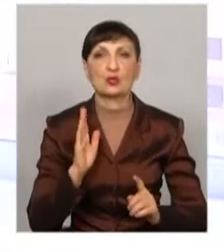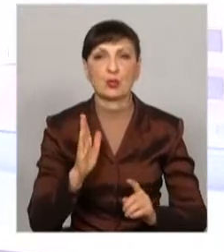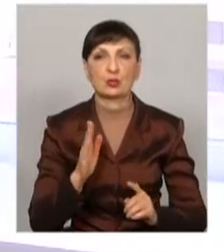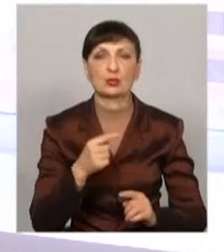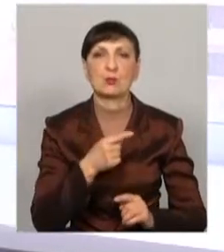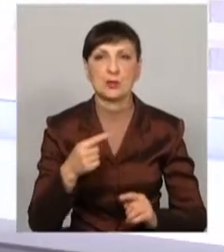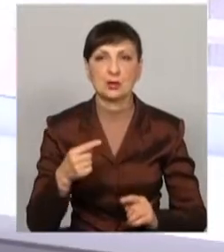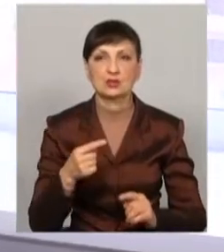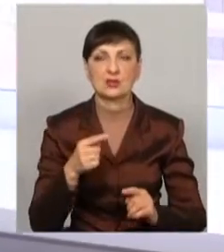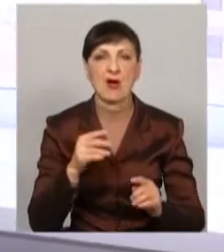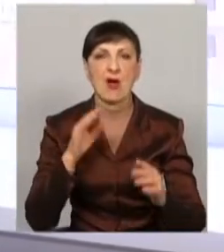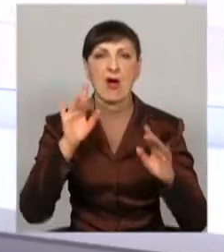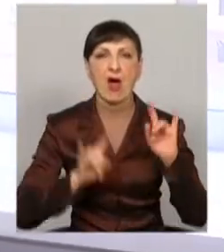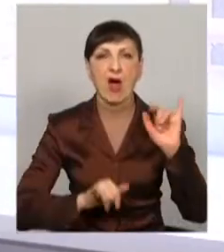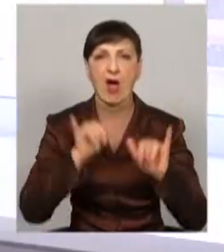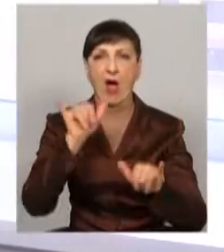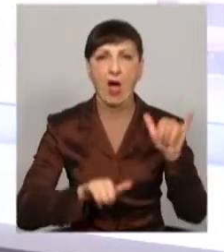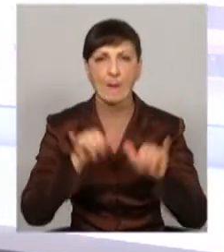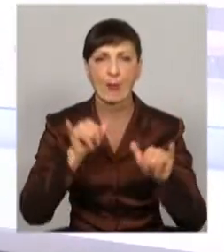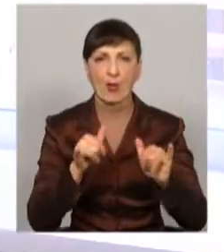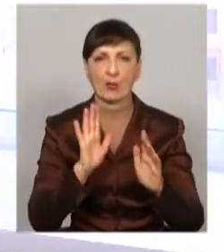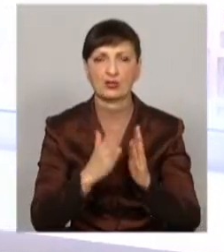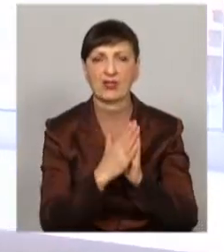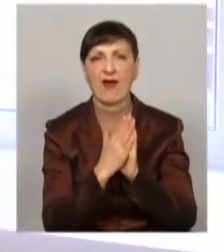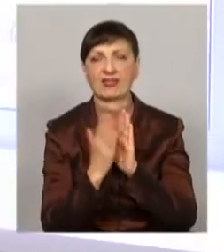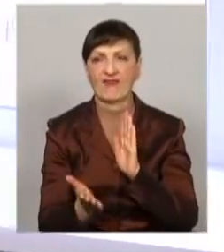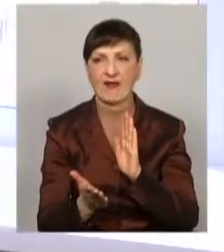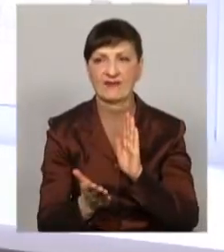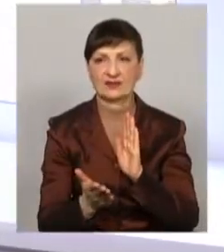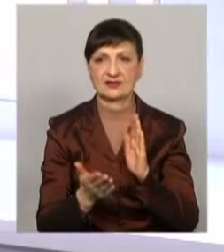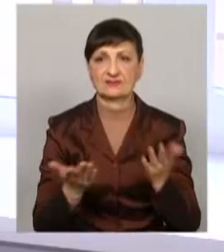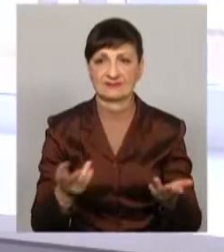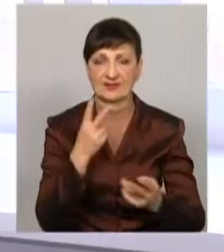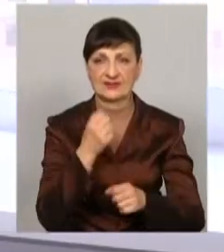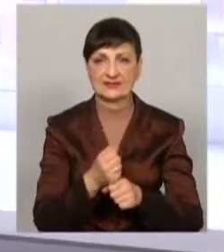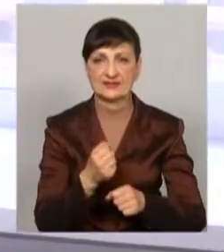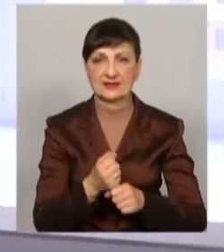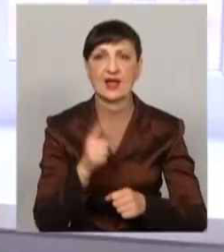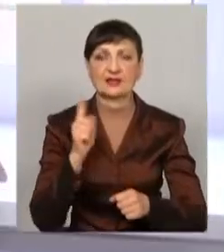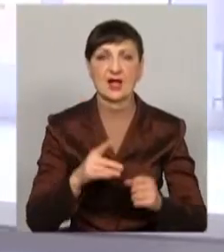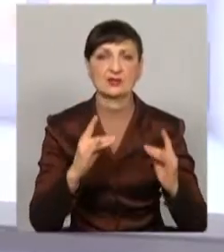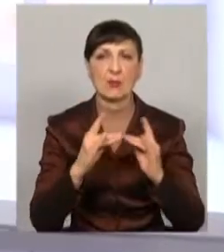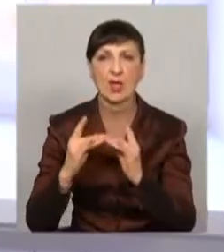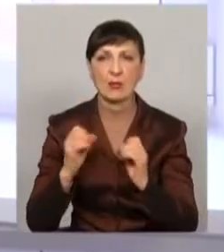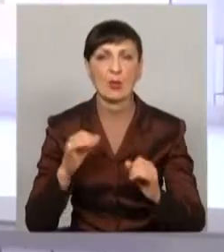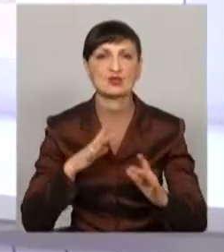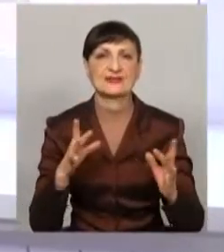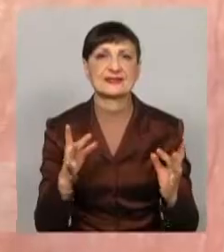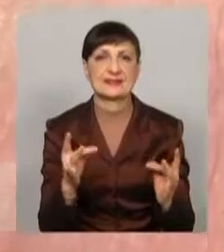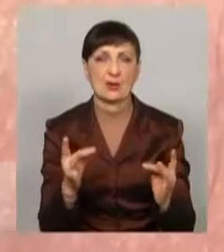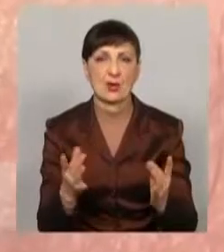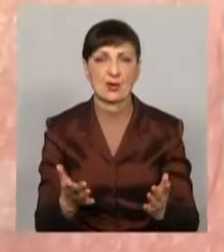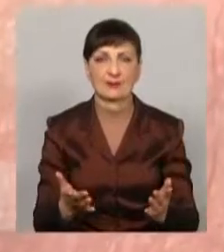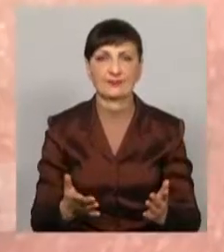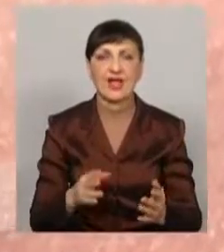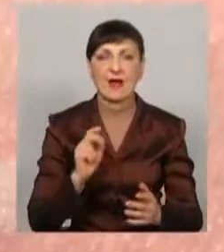минус, обои, все это уголь, все поотваливается. Вот это все сделано. Та же самая мебель может отсереть и испортиться.